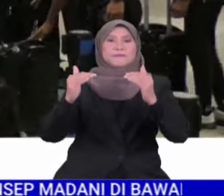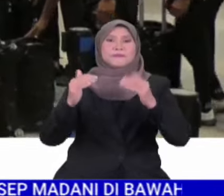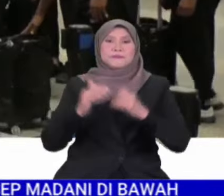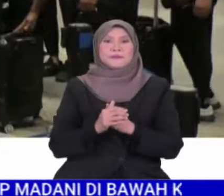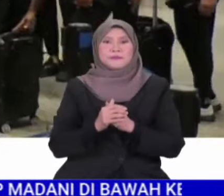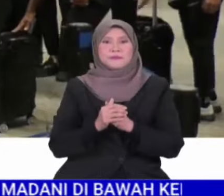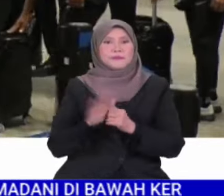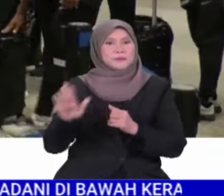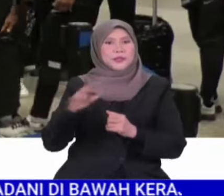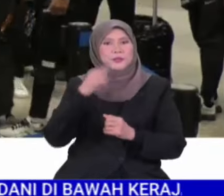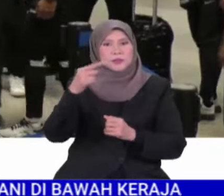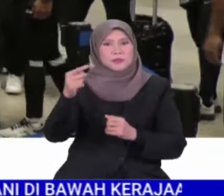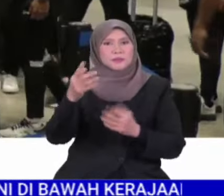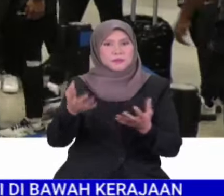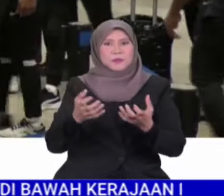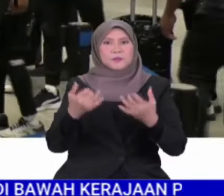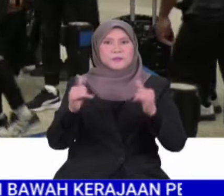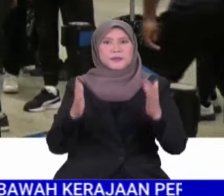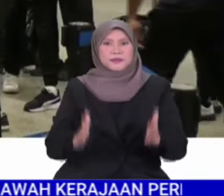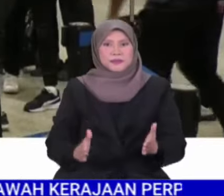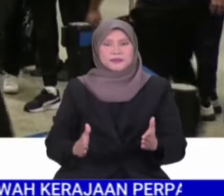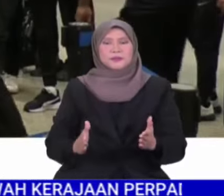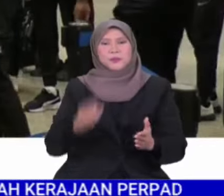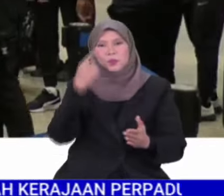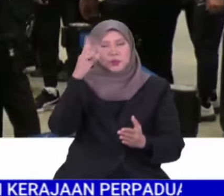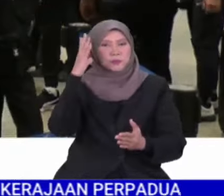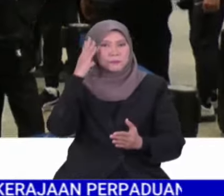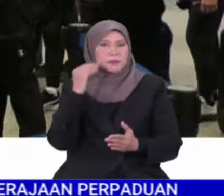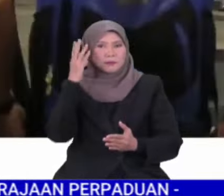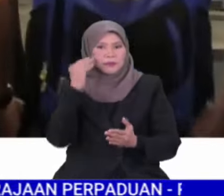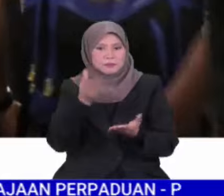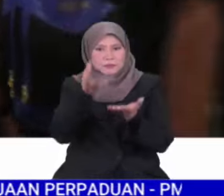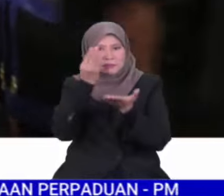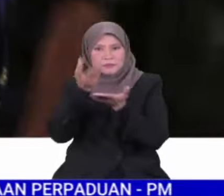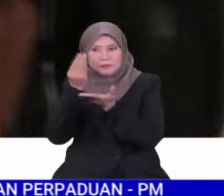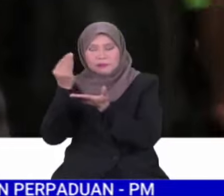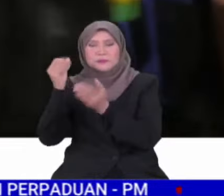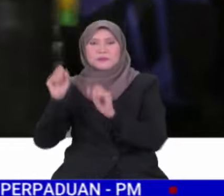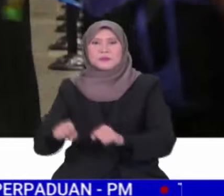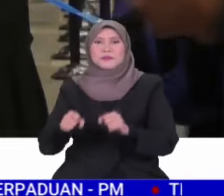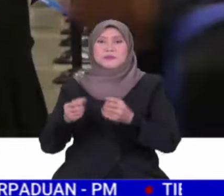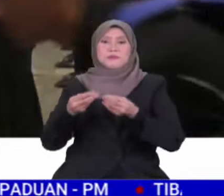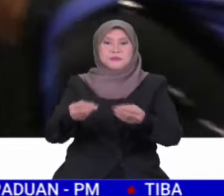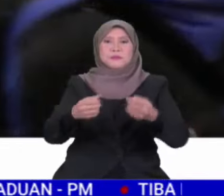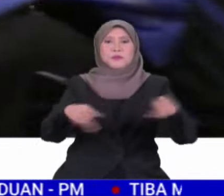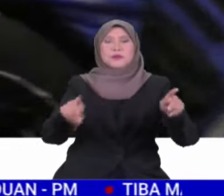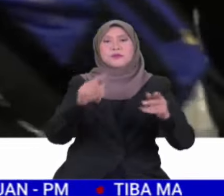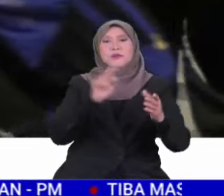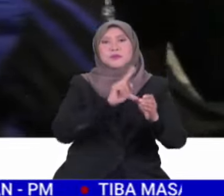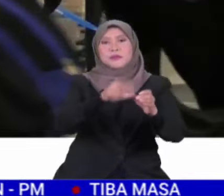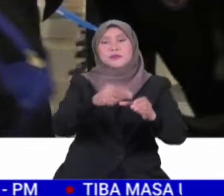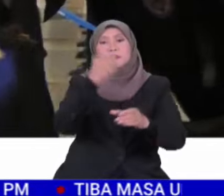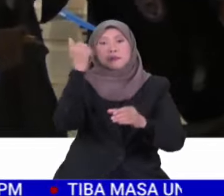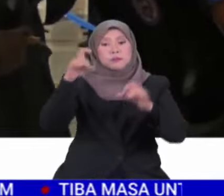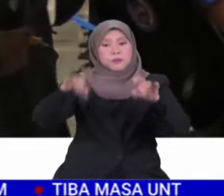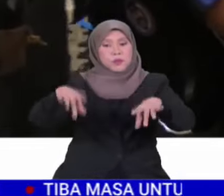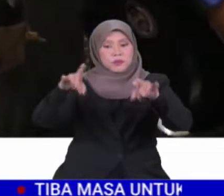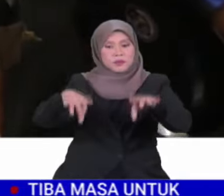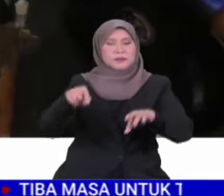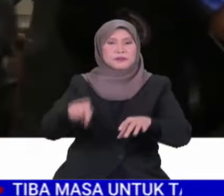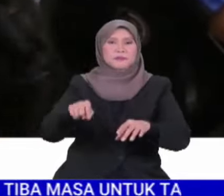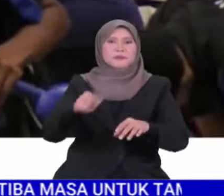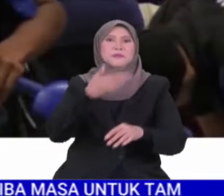Amin Rahim berkata beliau mahu anak-anak buahnya mengutip pengalaman sebanyak mungkin berusi pendedahan yang diberikan ini memandangkan Australia